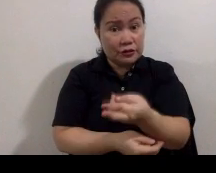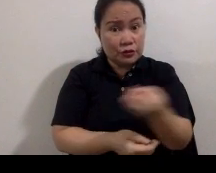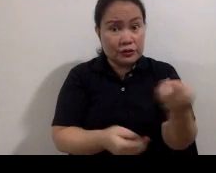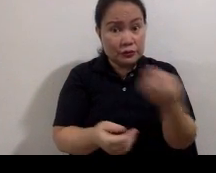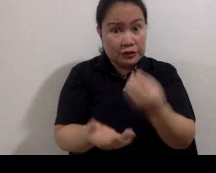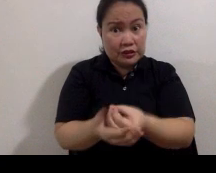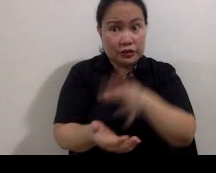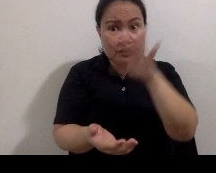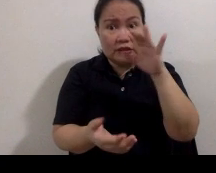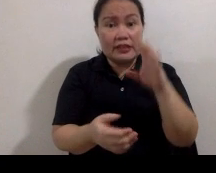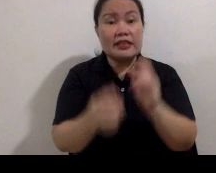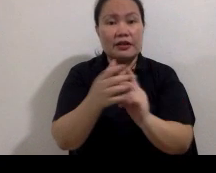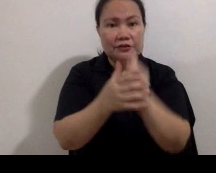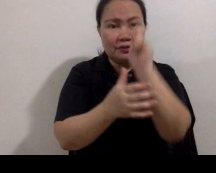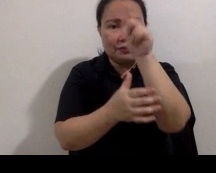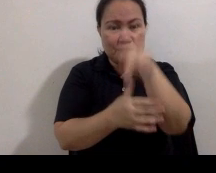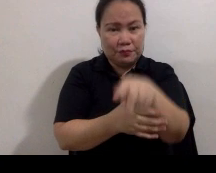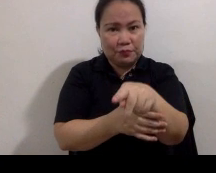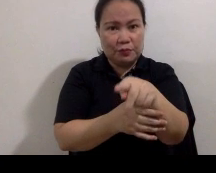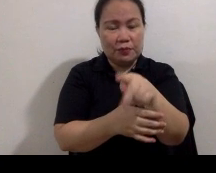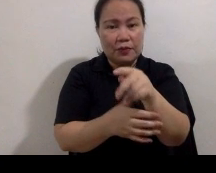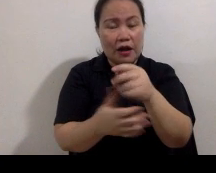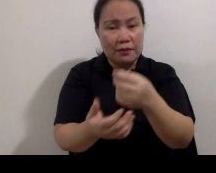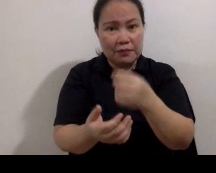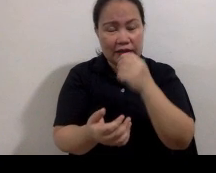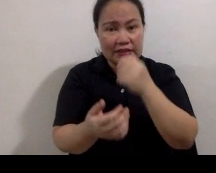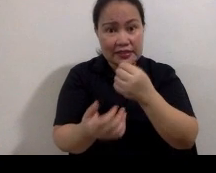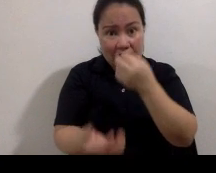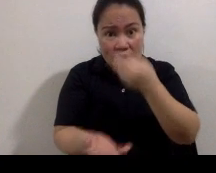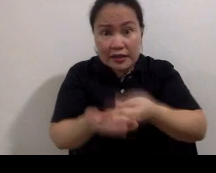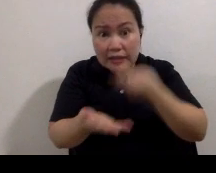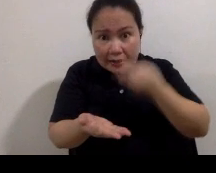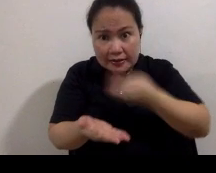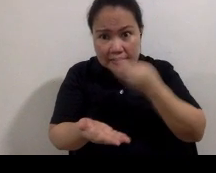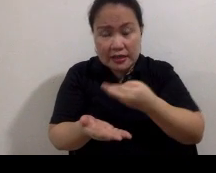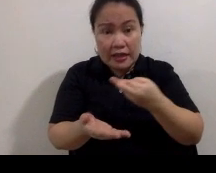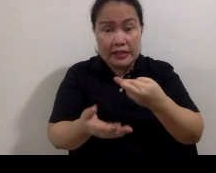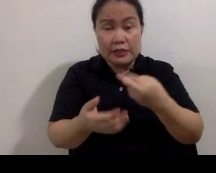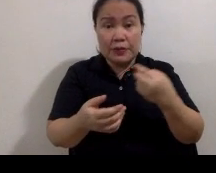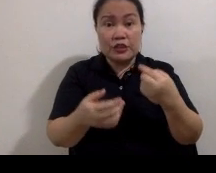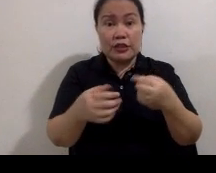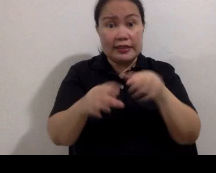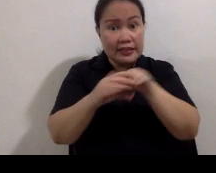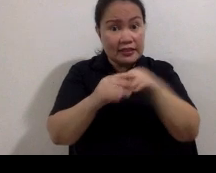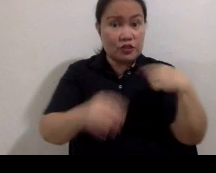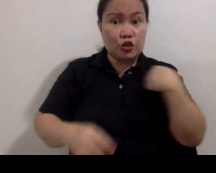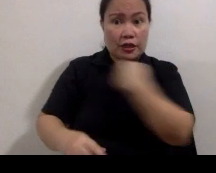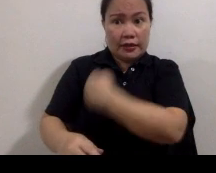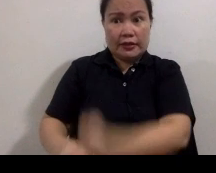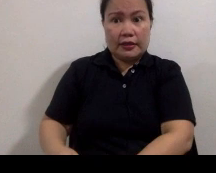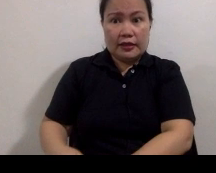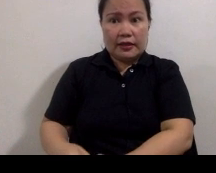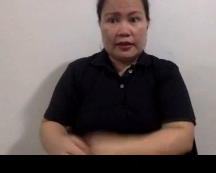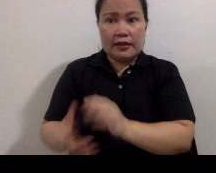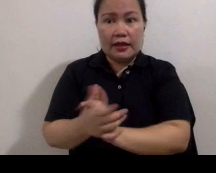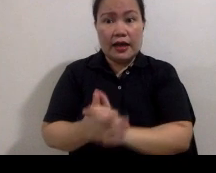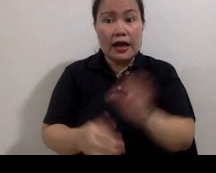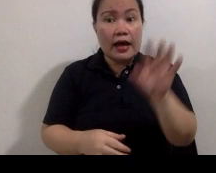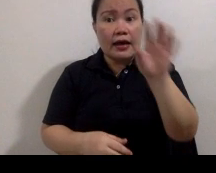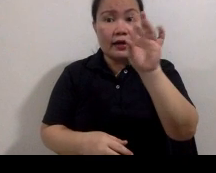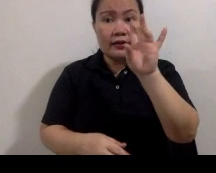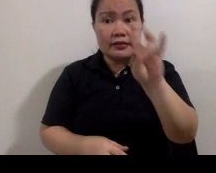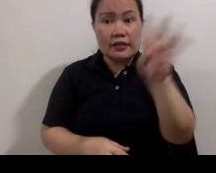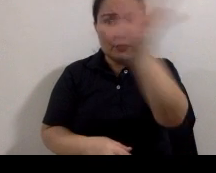lalo na ang China na bumubuo sa 7% o 7 bahagdan ng lupa sa buong mundo at